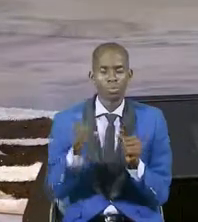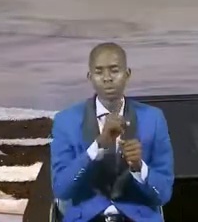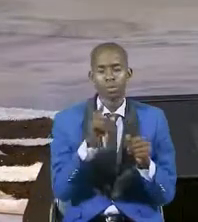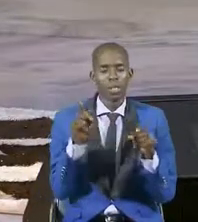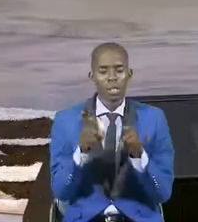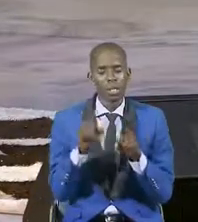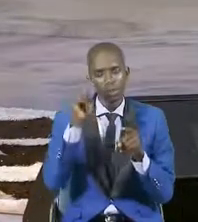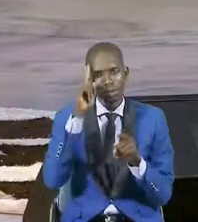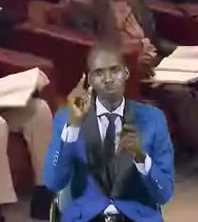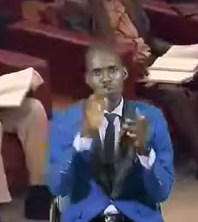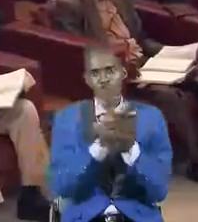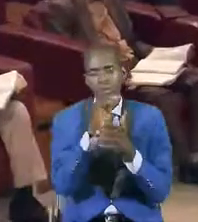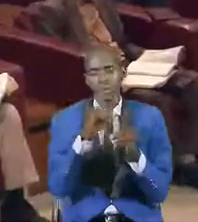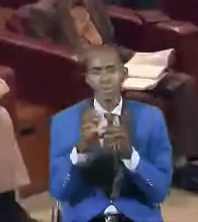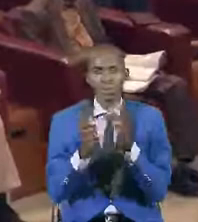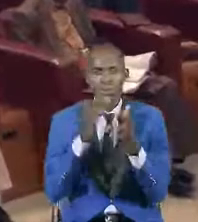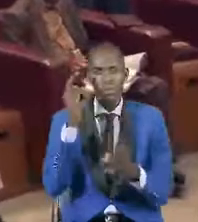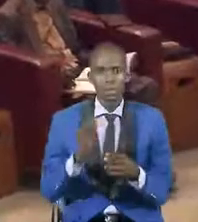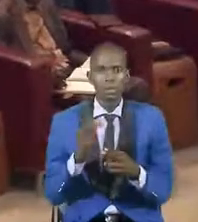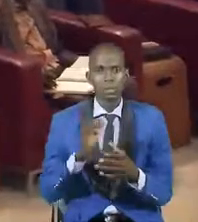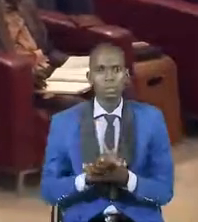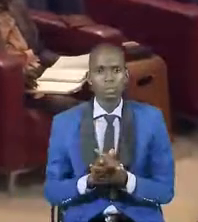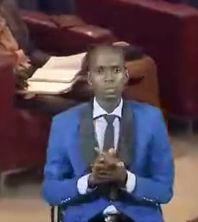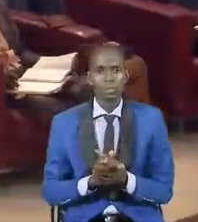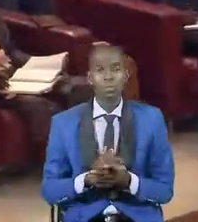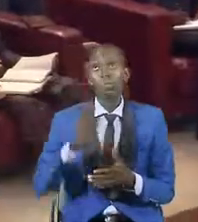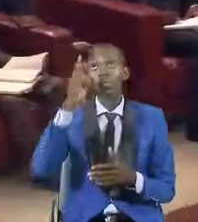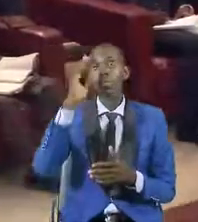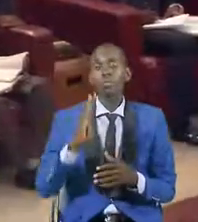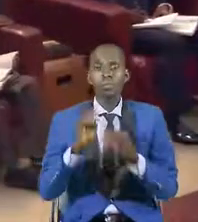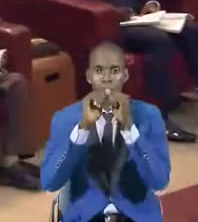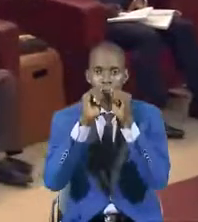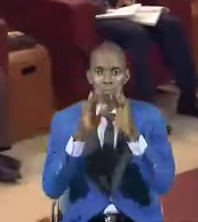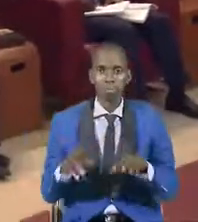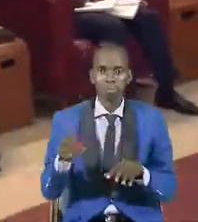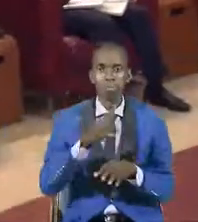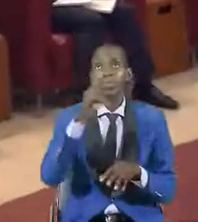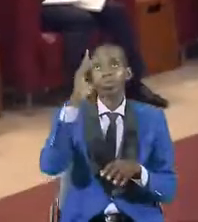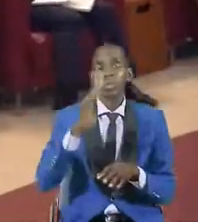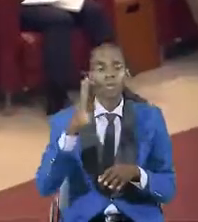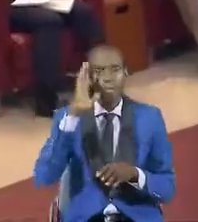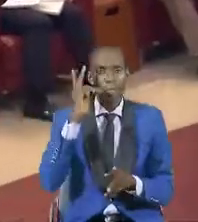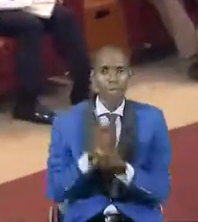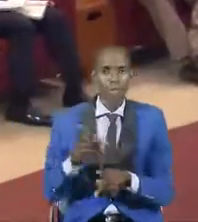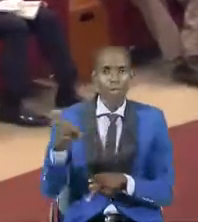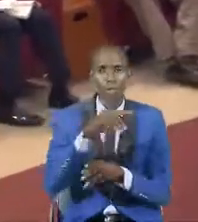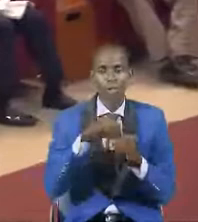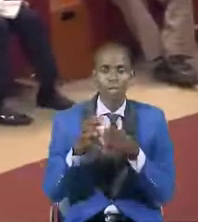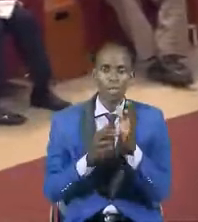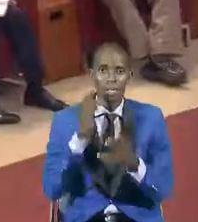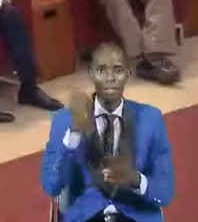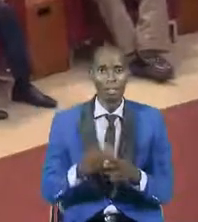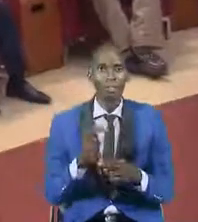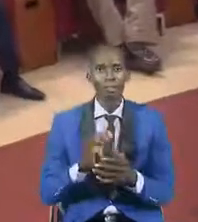le croyez au nom de Jésus-Christ. Que le Seigneur vous bénisse. Il dit, Dieu vous le donnera au nom